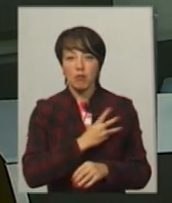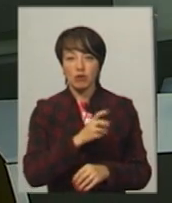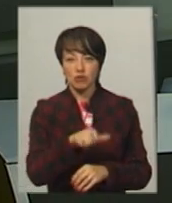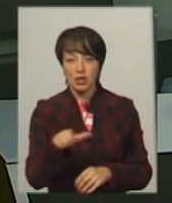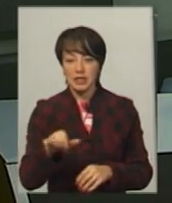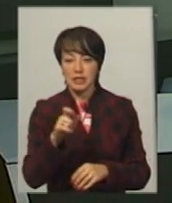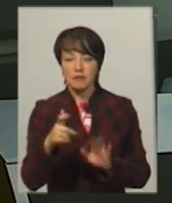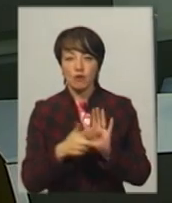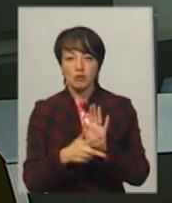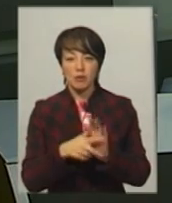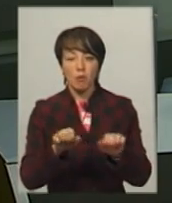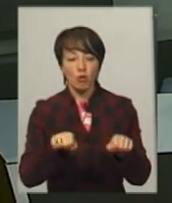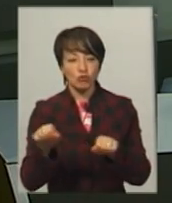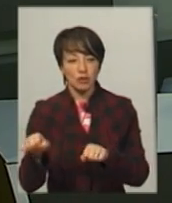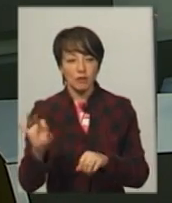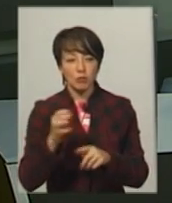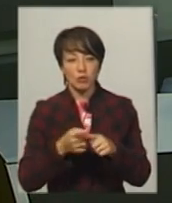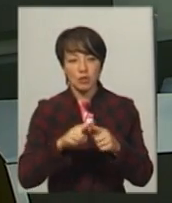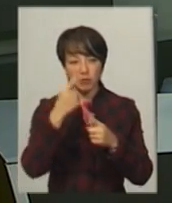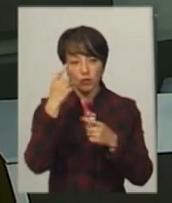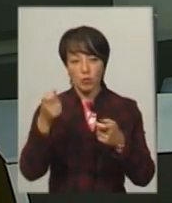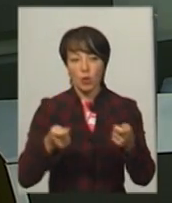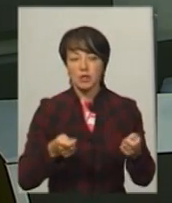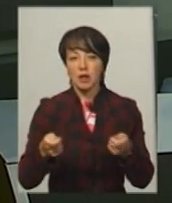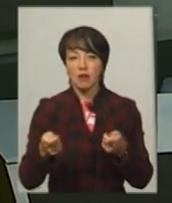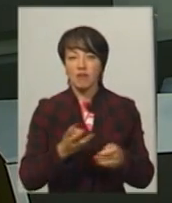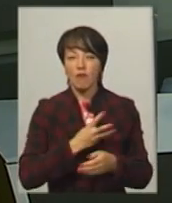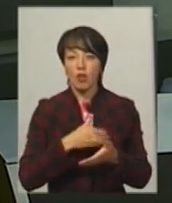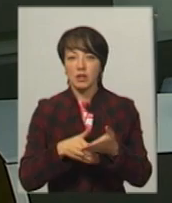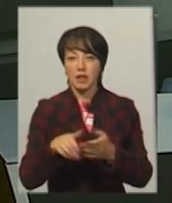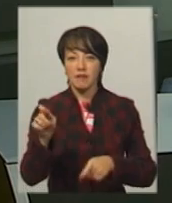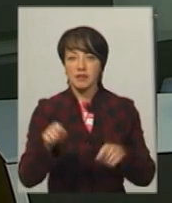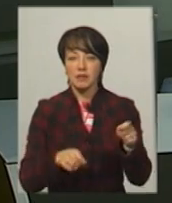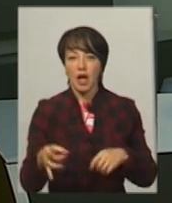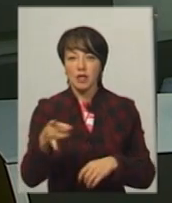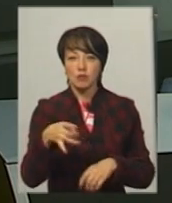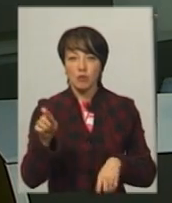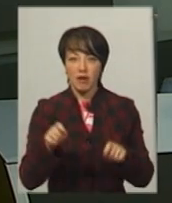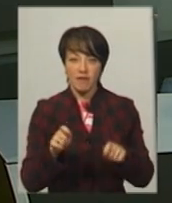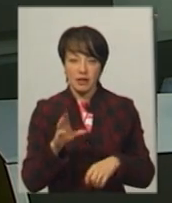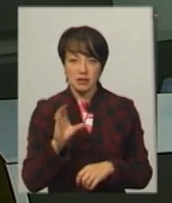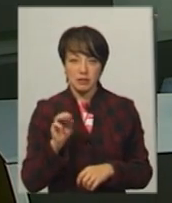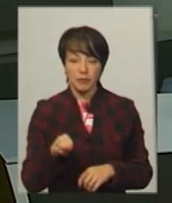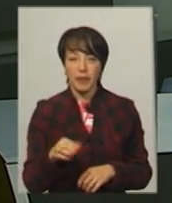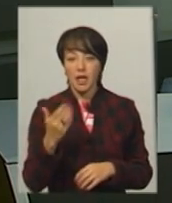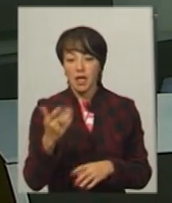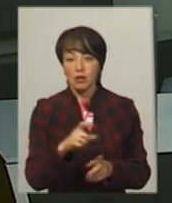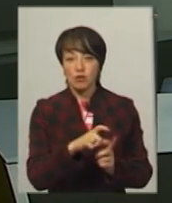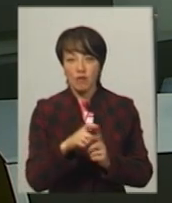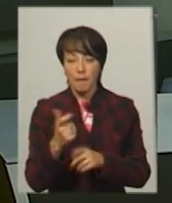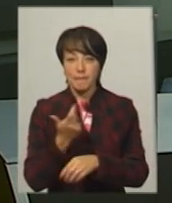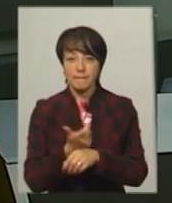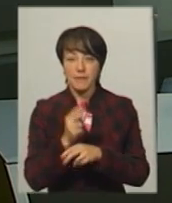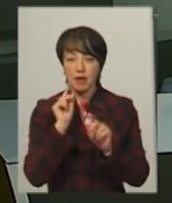із 80 можливих. Про це повідомила координаторка волонтерів фестивалю «Республіка Фест» Анна Левшун. За її словами,